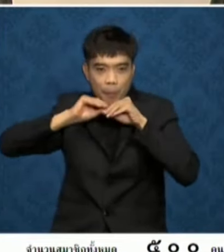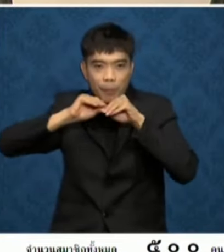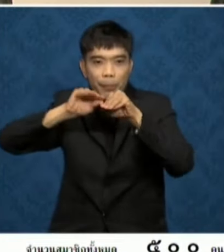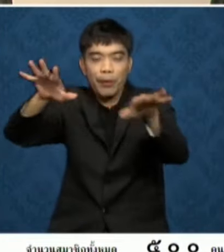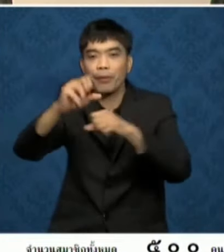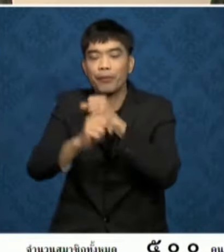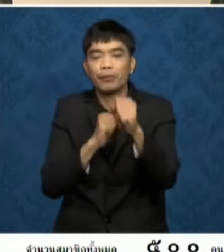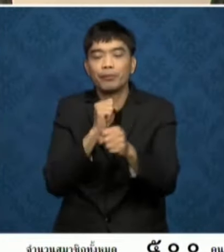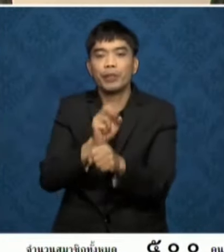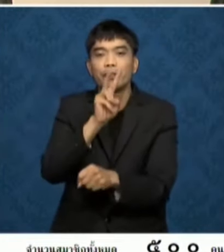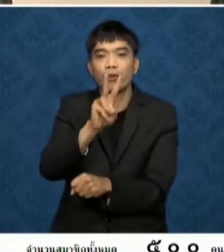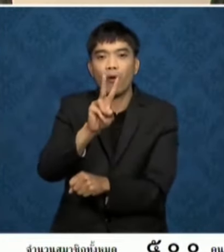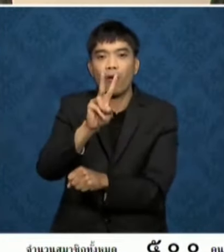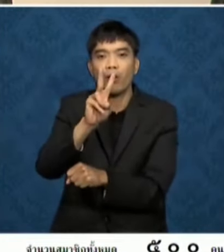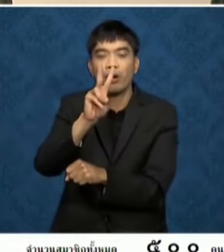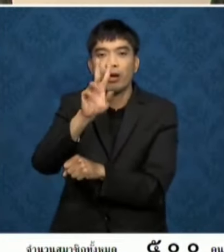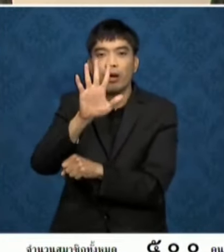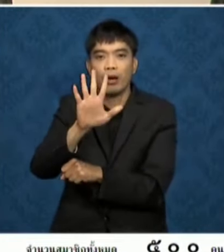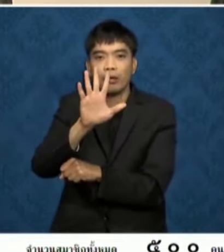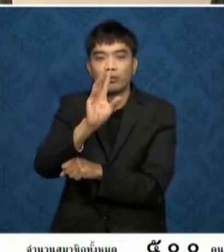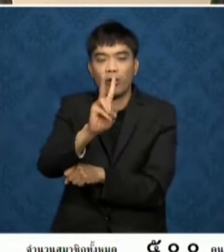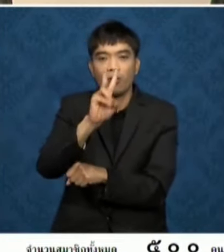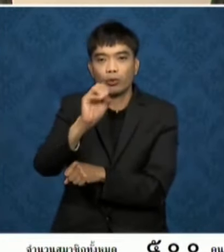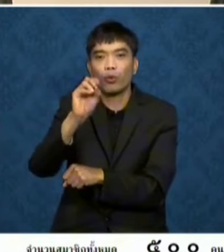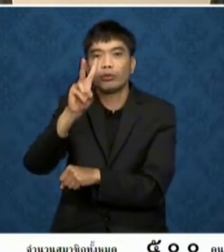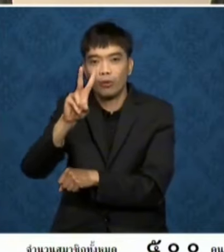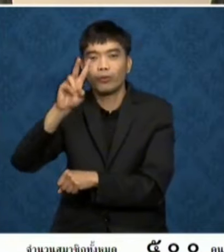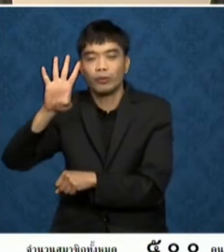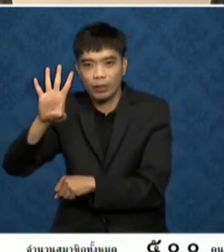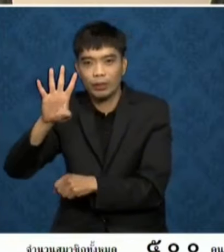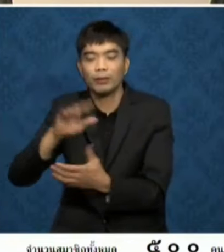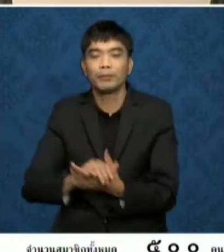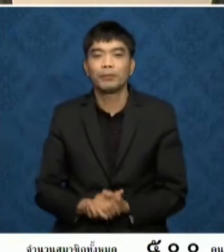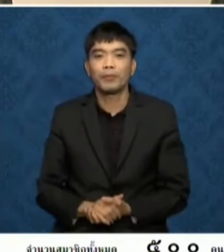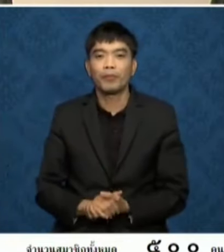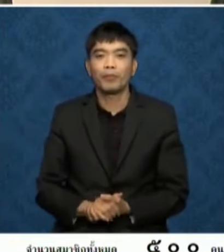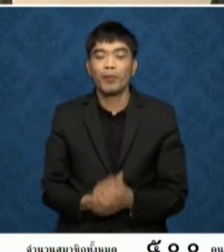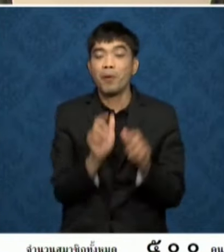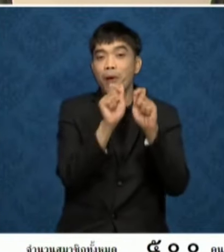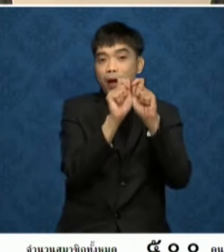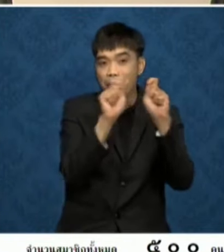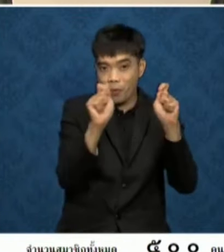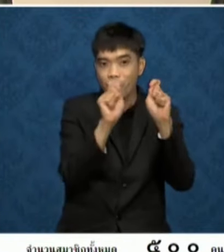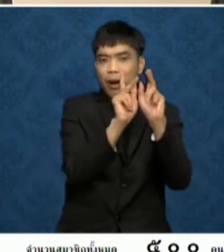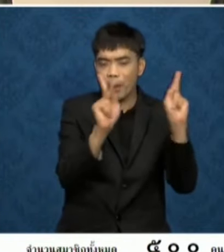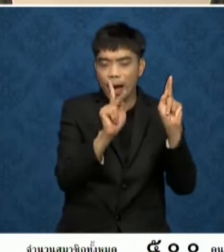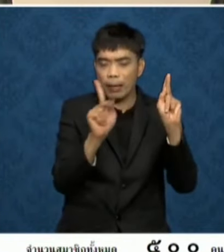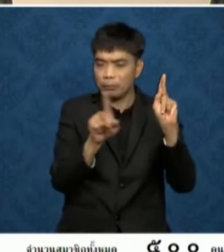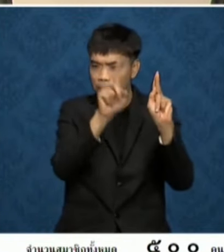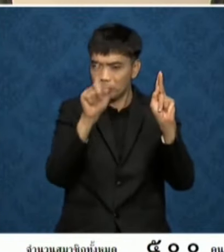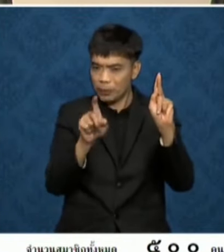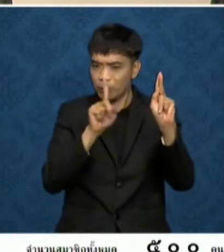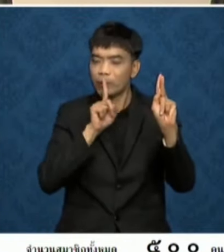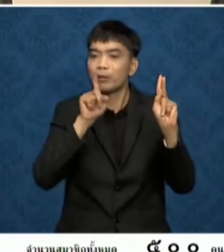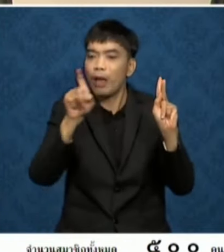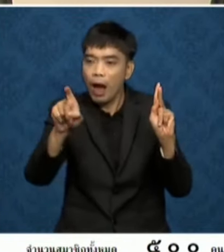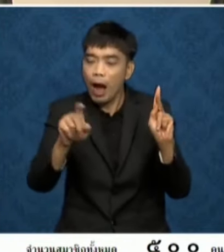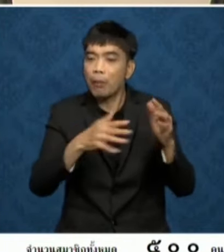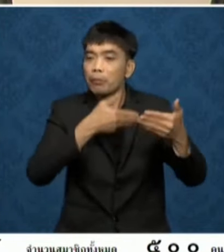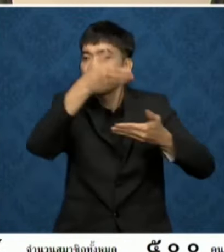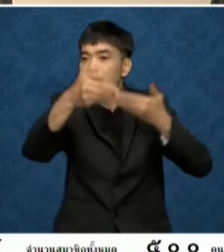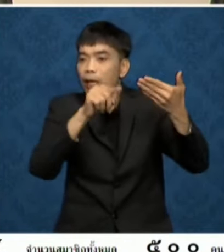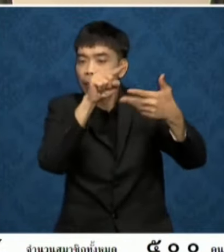ะคะ อย่างไรก็ดีค่ะทางอนุกรรมาธิการนะคะได้ตั้งข้อสังเกตว่างบประมาณดำเนินการในกิจกรรมดังกล่